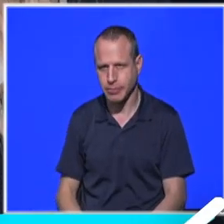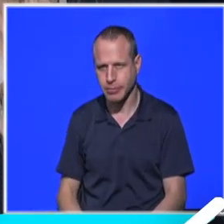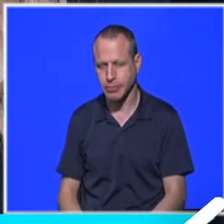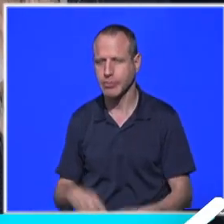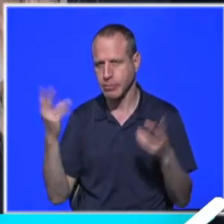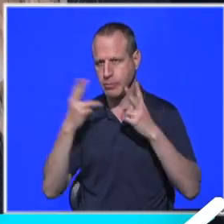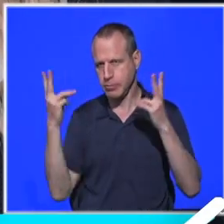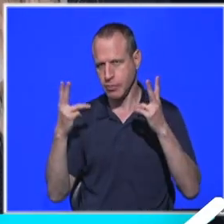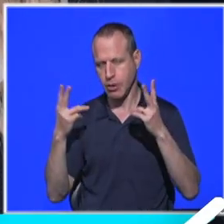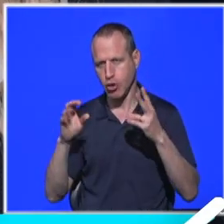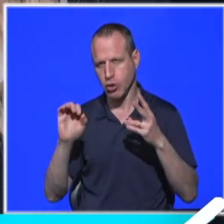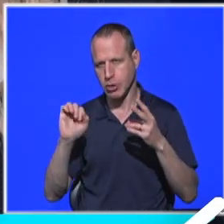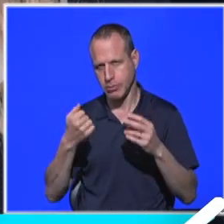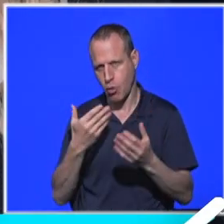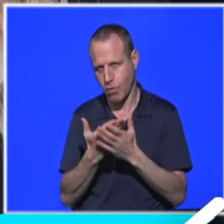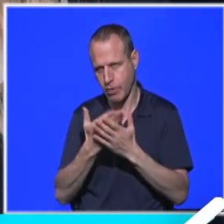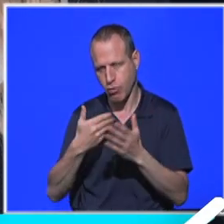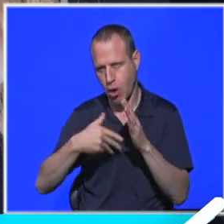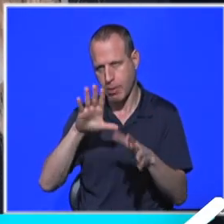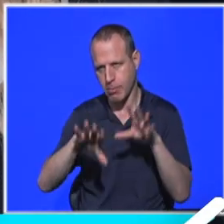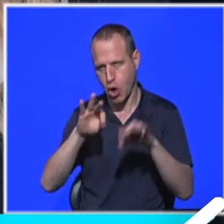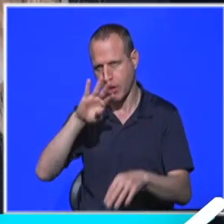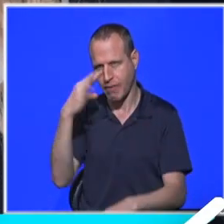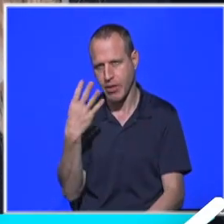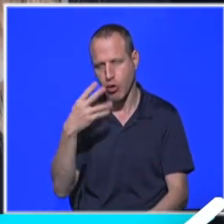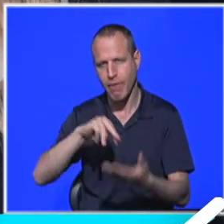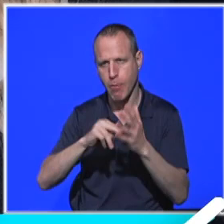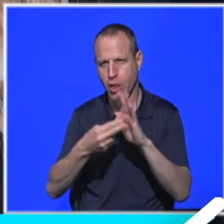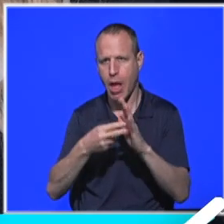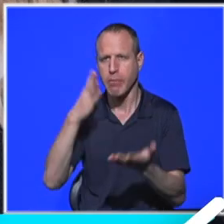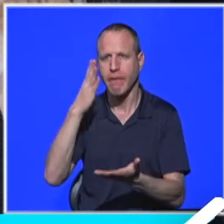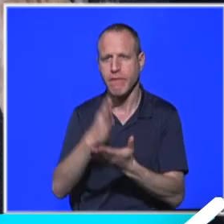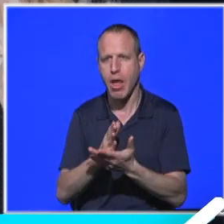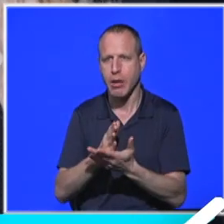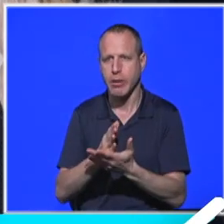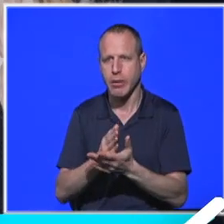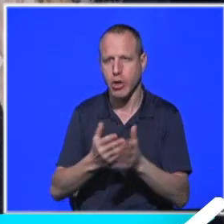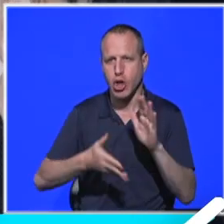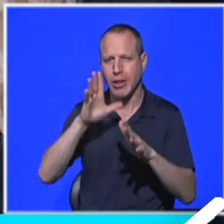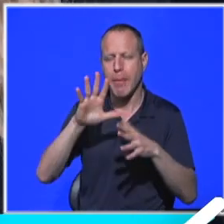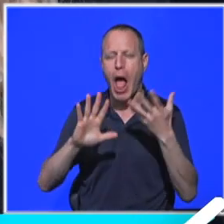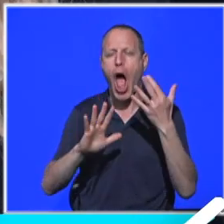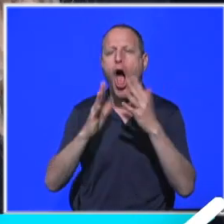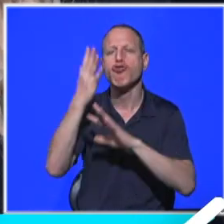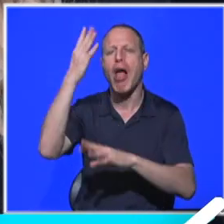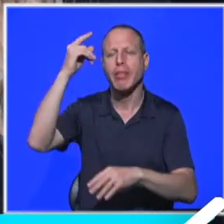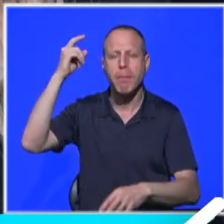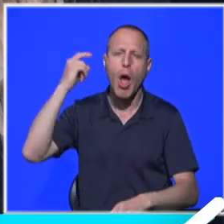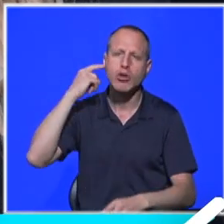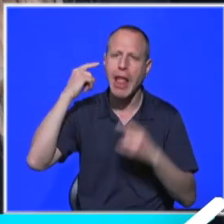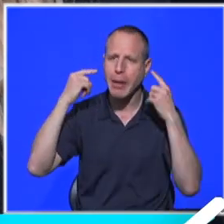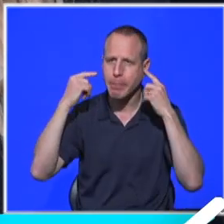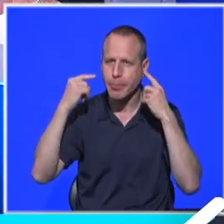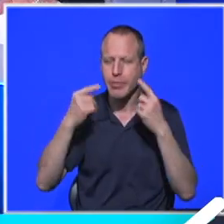וכמובן שאם העובדה שהולכים לבחירות רביעיות, והפוליטיקאים כבר יוצא למשל מהאוזניים, אז גם